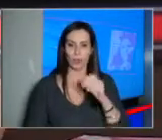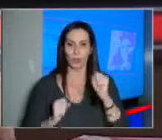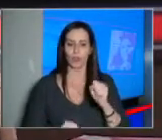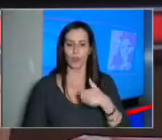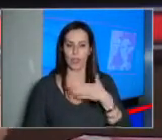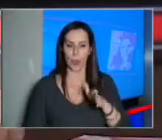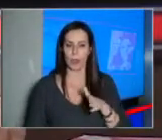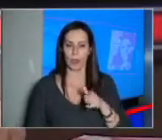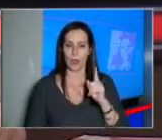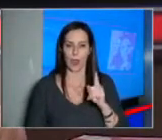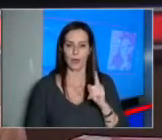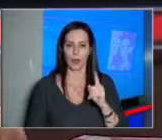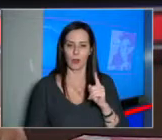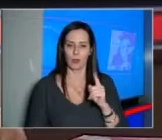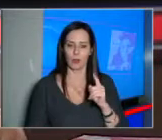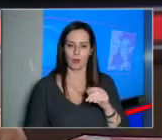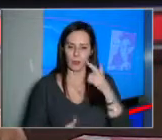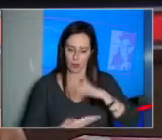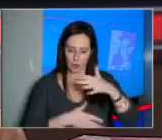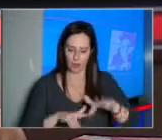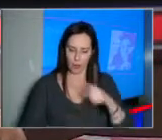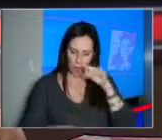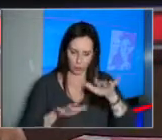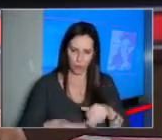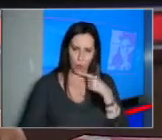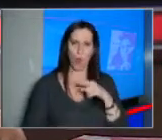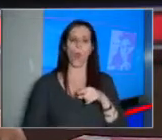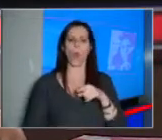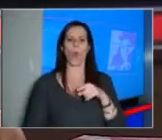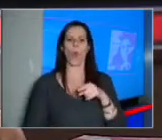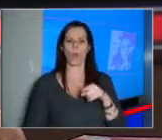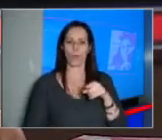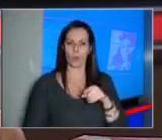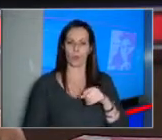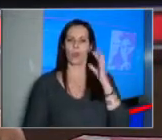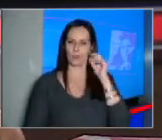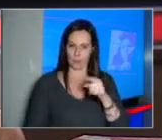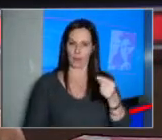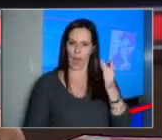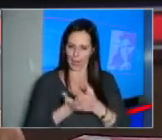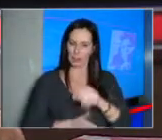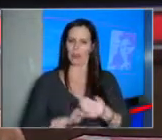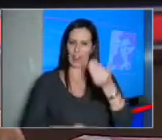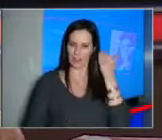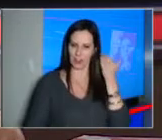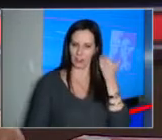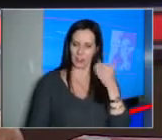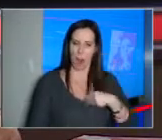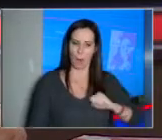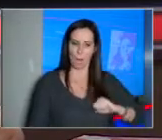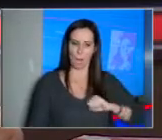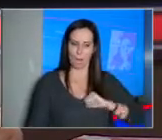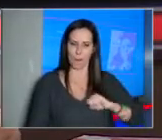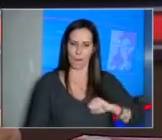שיתנו לי, אבל הוא הרים את המחשב, הרים אותי במחשב, וואו, מיס לויצקי, you've been here before, הלב שלי נפל.